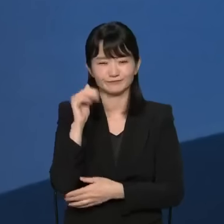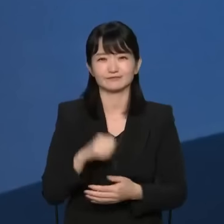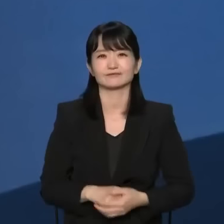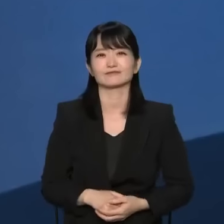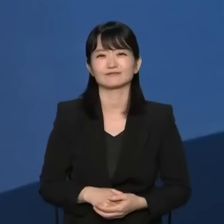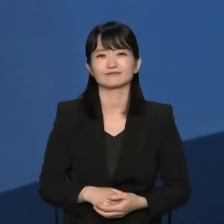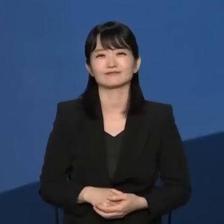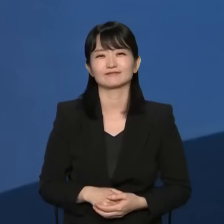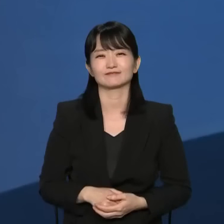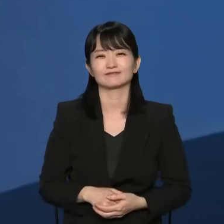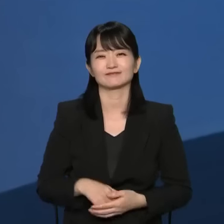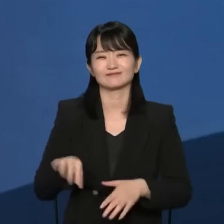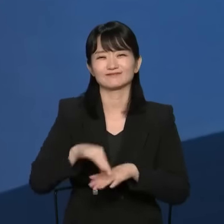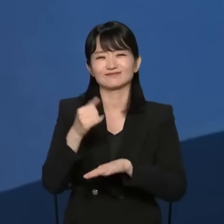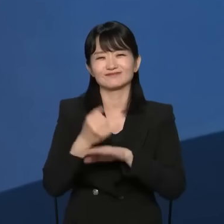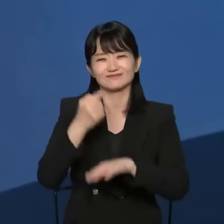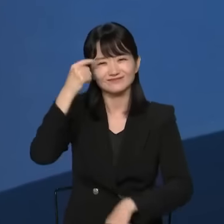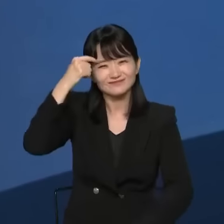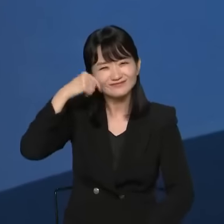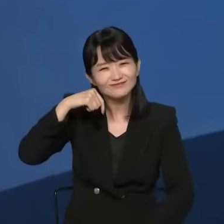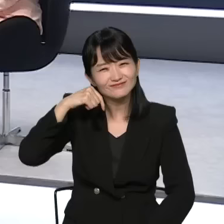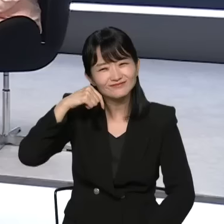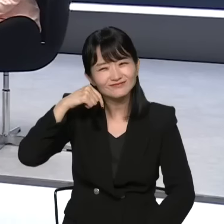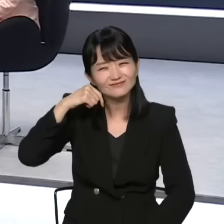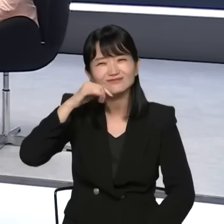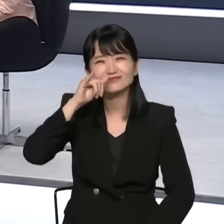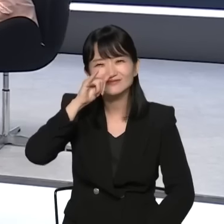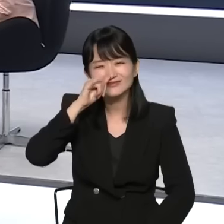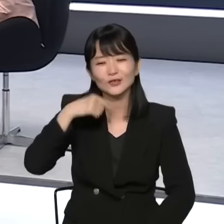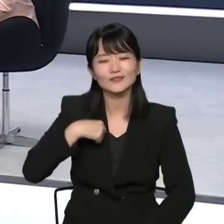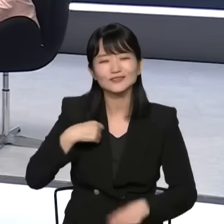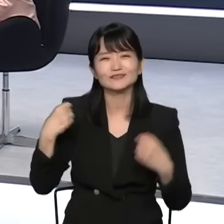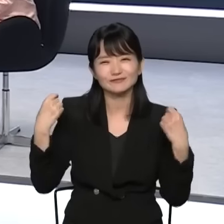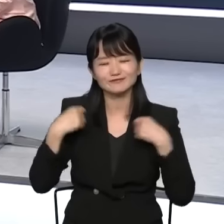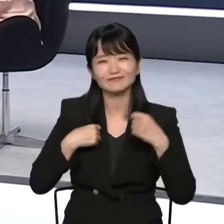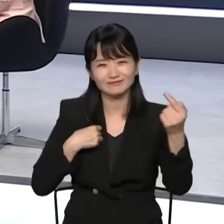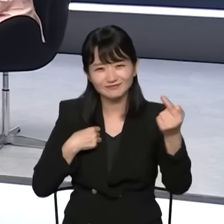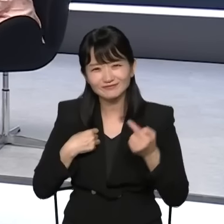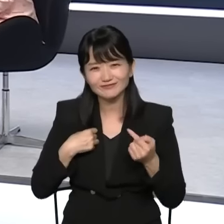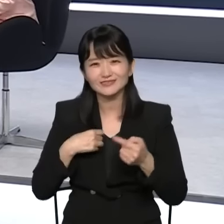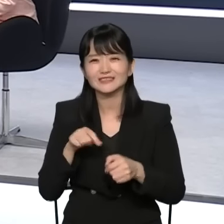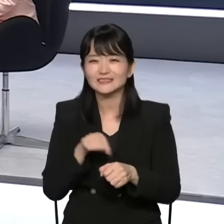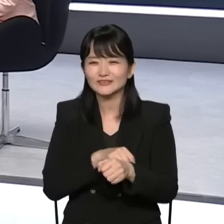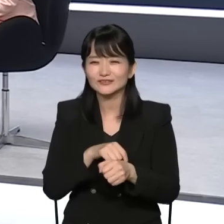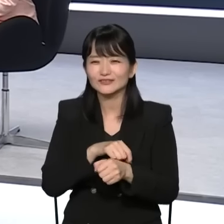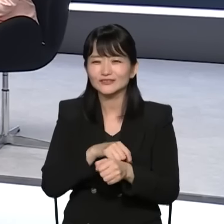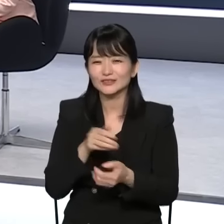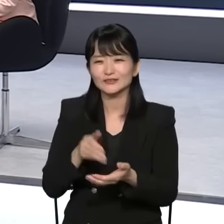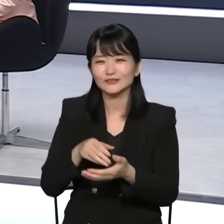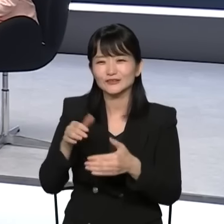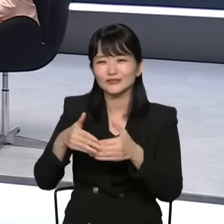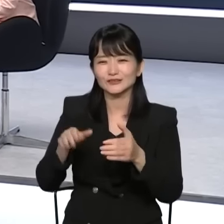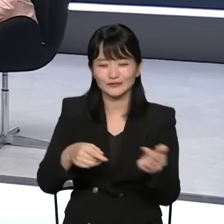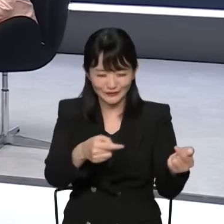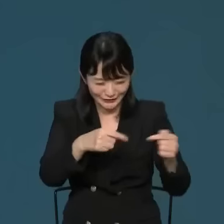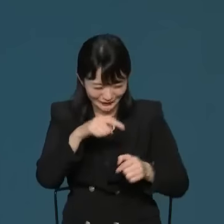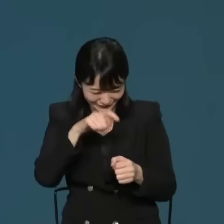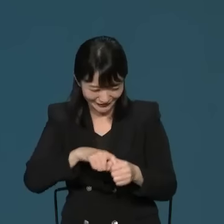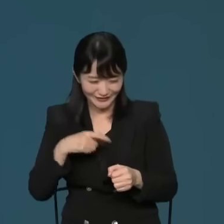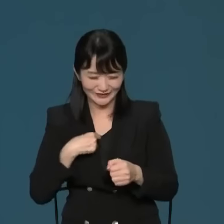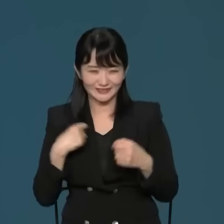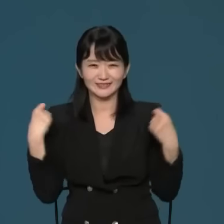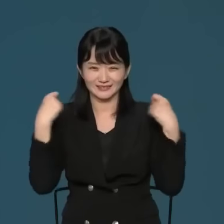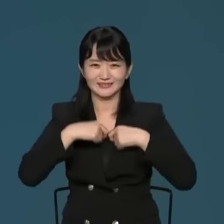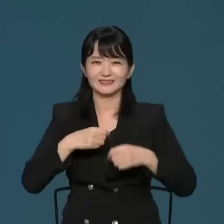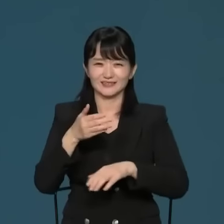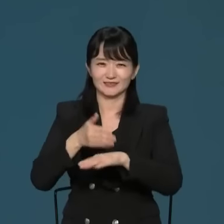황후의 느낌이 나는 옷을 한번 준비를 해봤습니다. 특별히 이 준비해 주셨죠. 네. 아이고, 감사합니다.